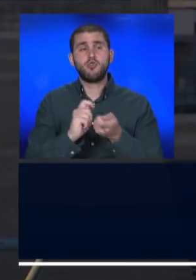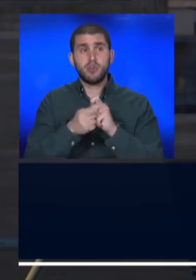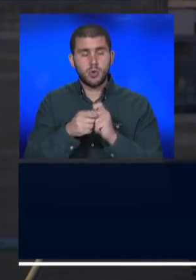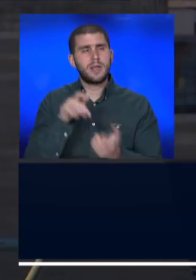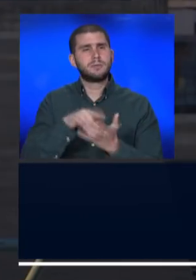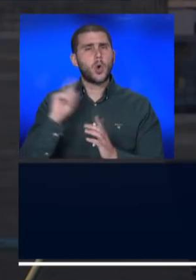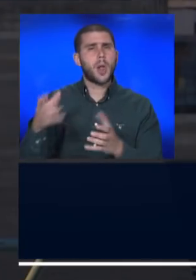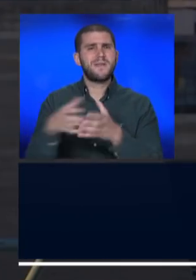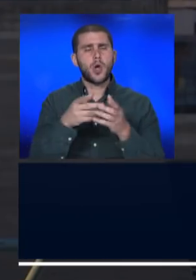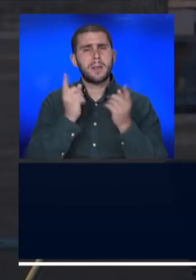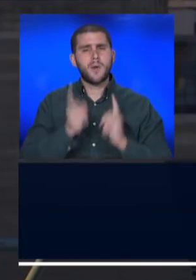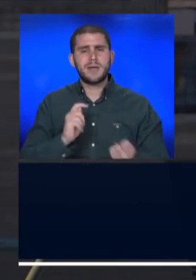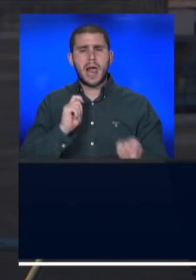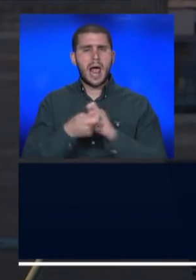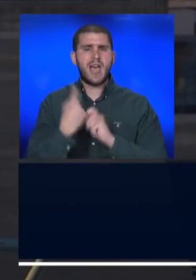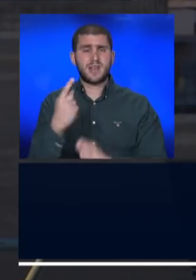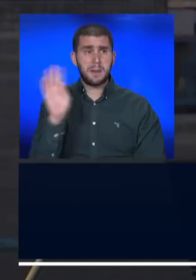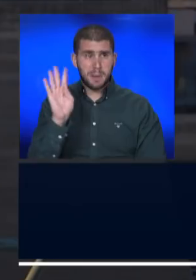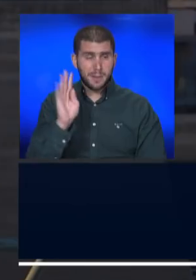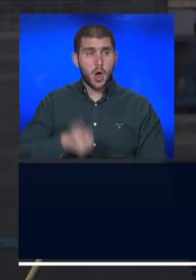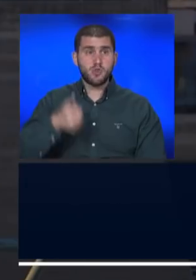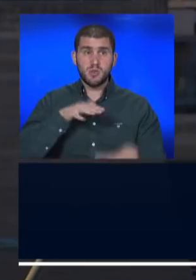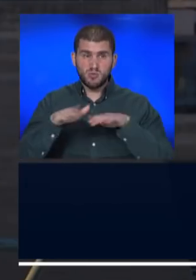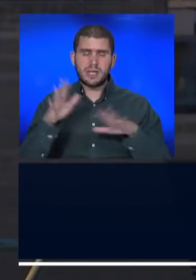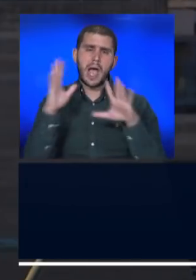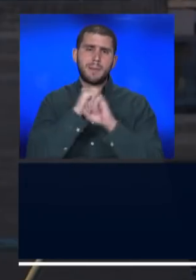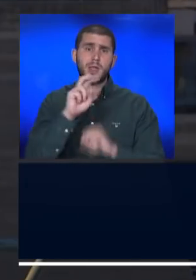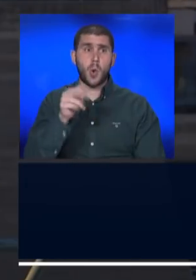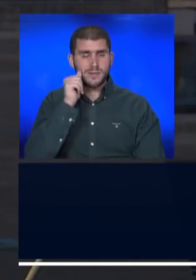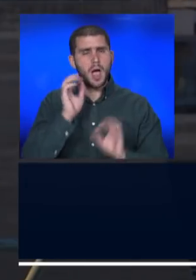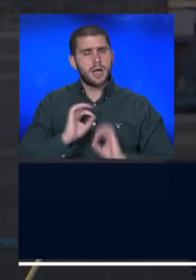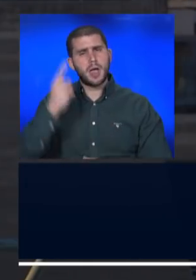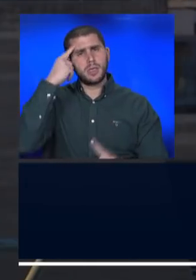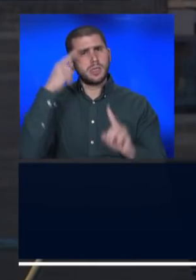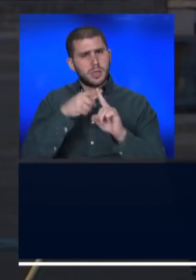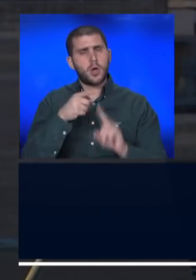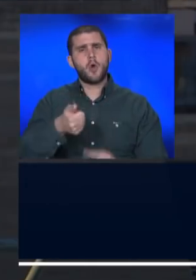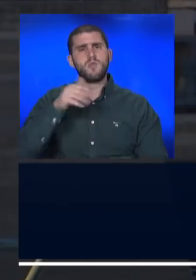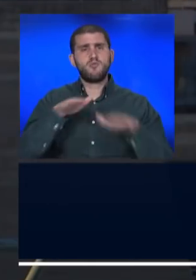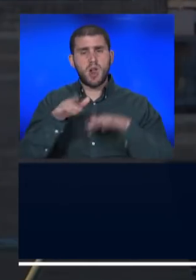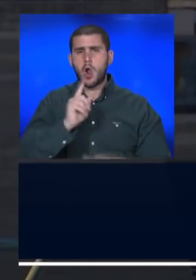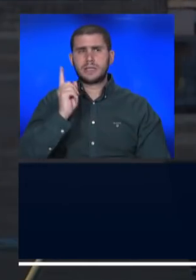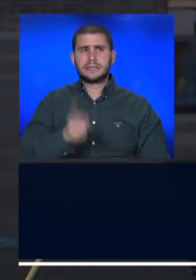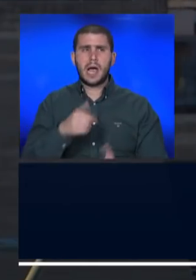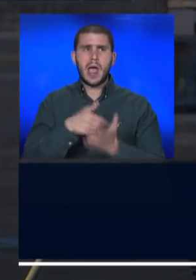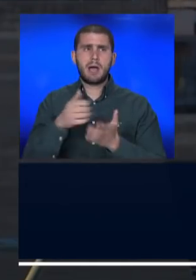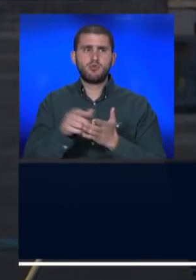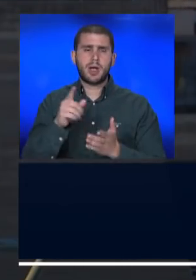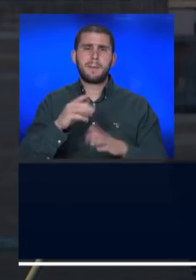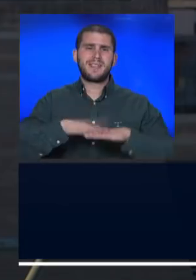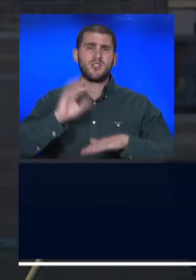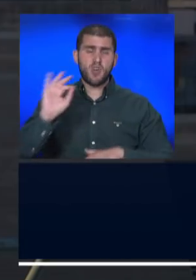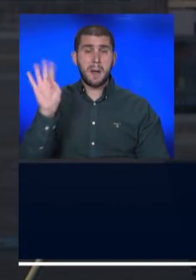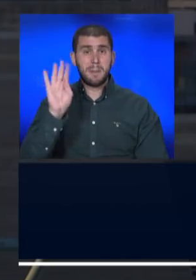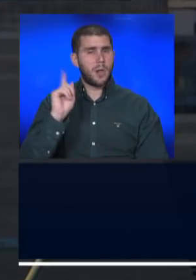להחלפת נתניהו בראשות הממשלה, זו עמדה של כחול לבן, אנחנו עדיין חושבים שראש הממשלה לא צריך להמשיך בכהונתו, בנימין נתניהו לא צריך אותו ראש הממשלה הבא של